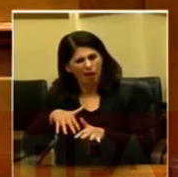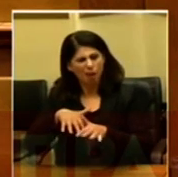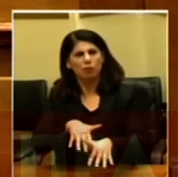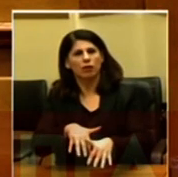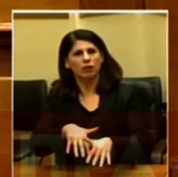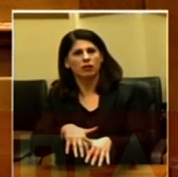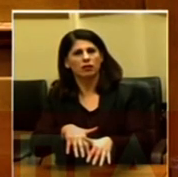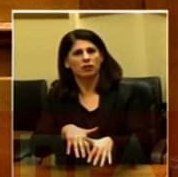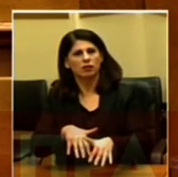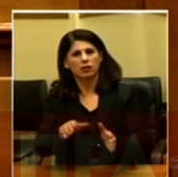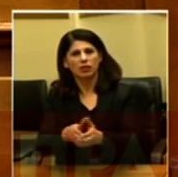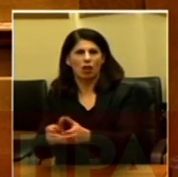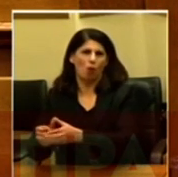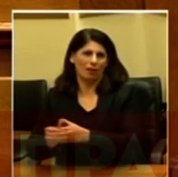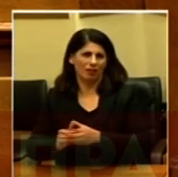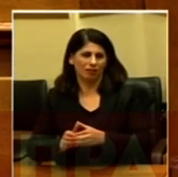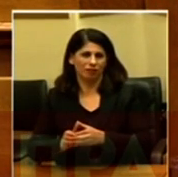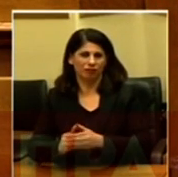επίθεση εναντίον κομμάτων.